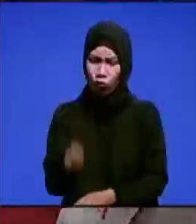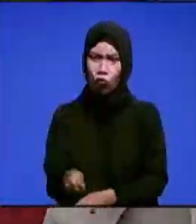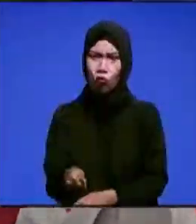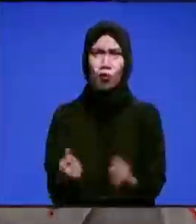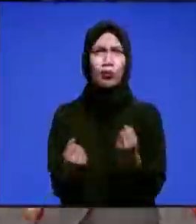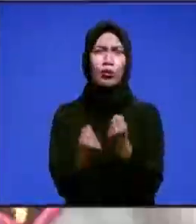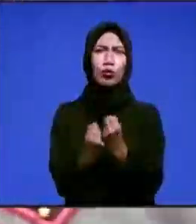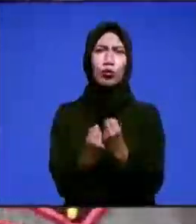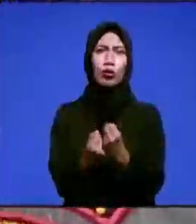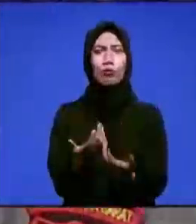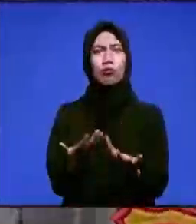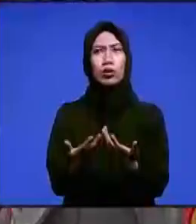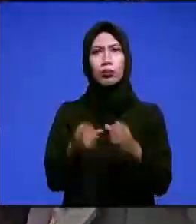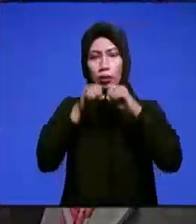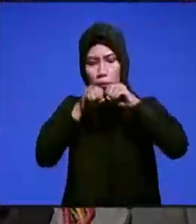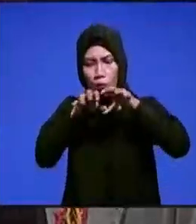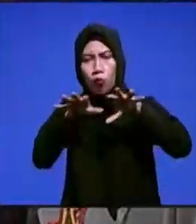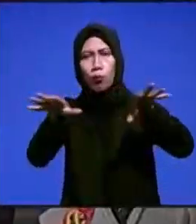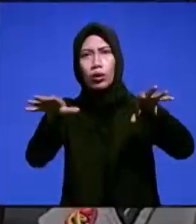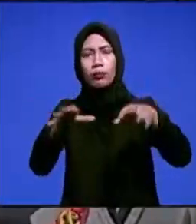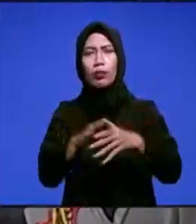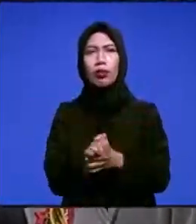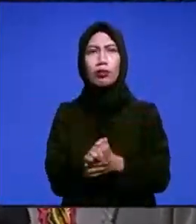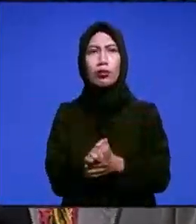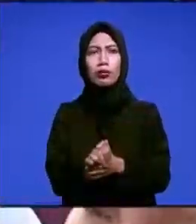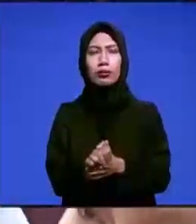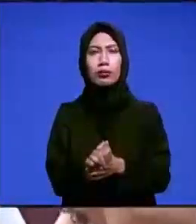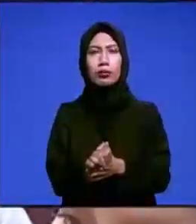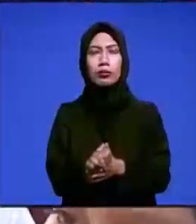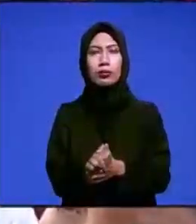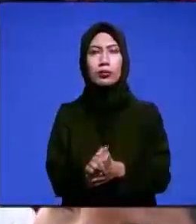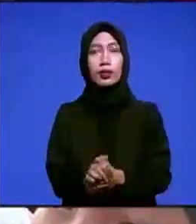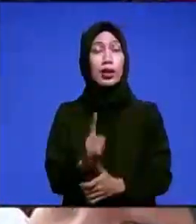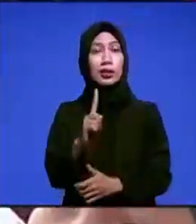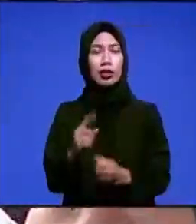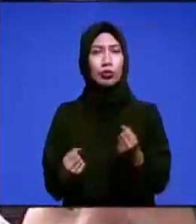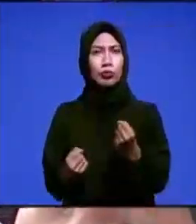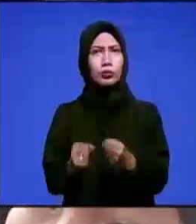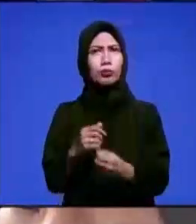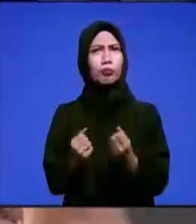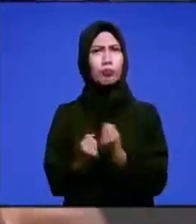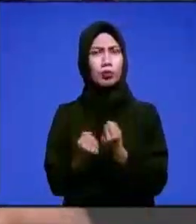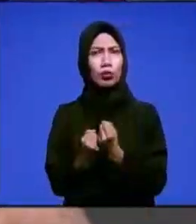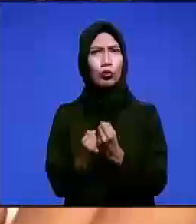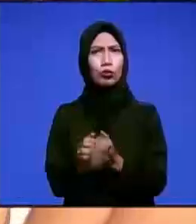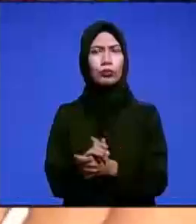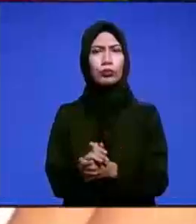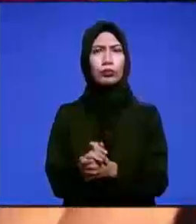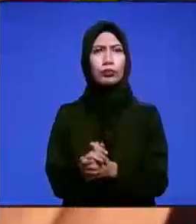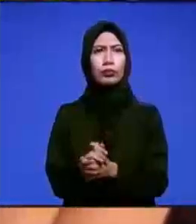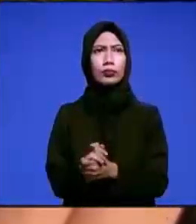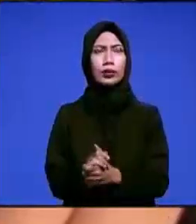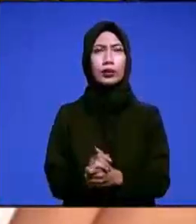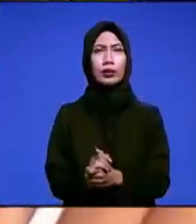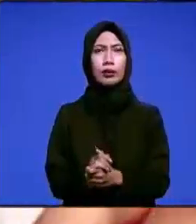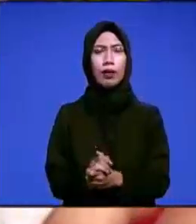bisa melakukan himbauan. Salah satu rombongan massa mengantarkan pasangan Putu Seli Handayani dan Tuan Guru Haji Abdul Manan